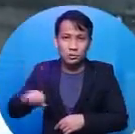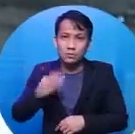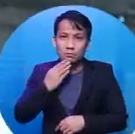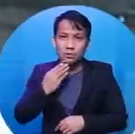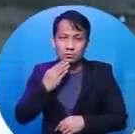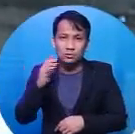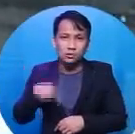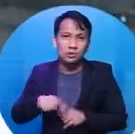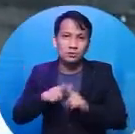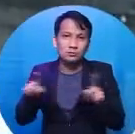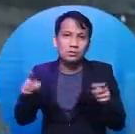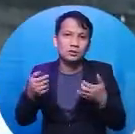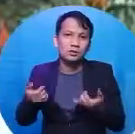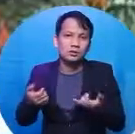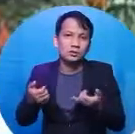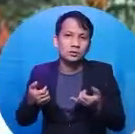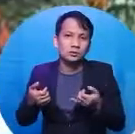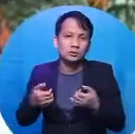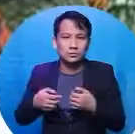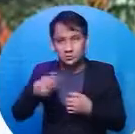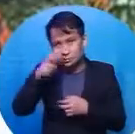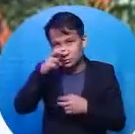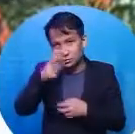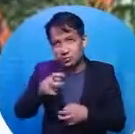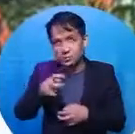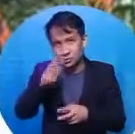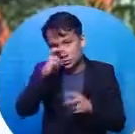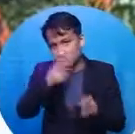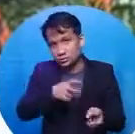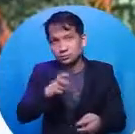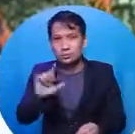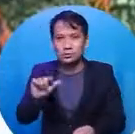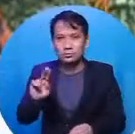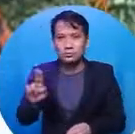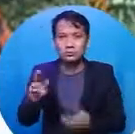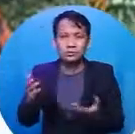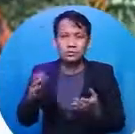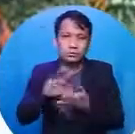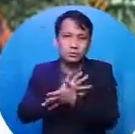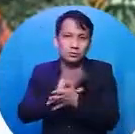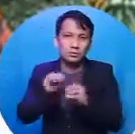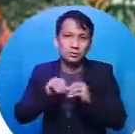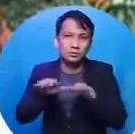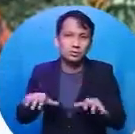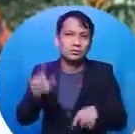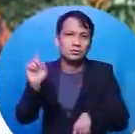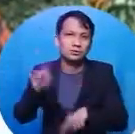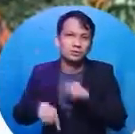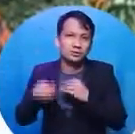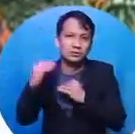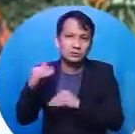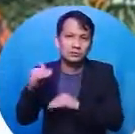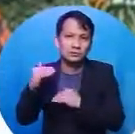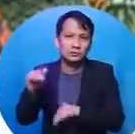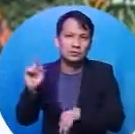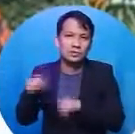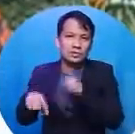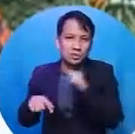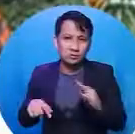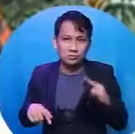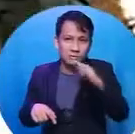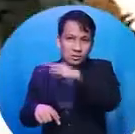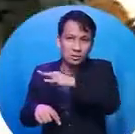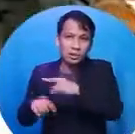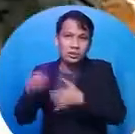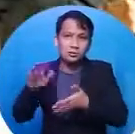Bacolod. Pero dahil nga sa mga restrictions ng LGU sa gitna ng COVID-19 pandemic ay limitado rin yung mga flights ngayon